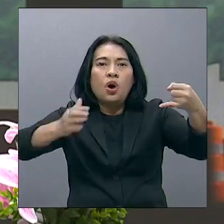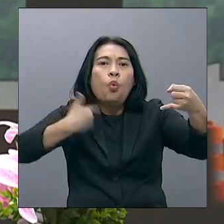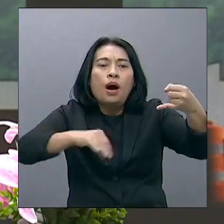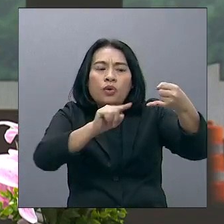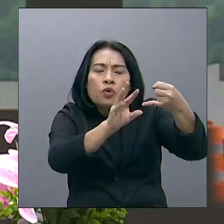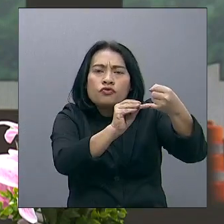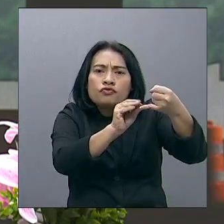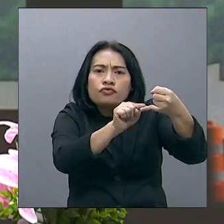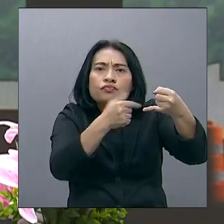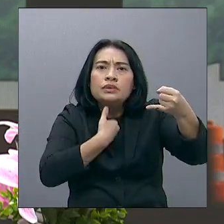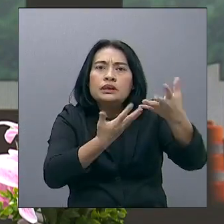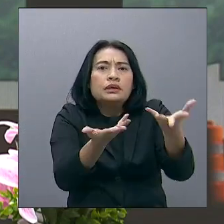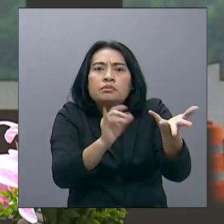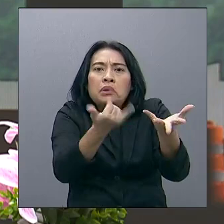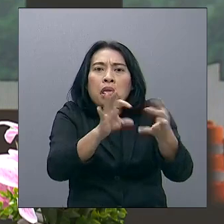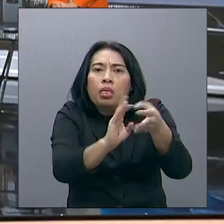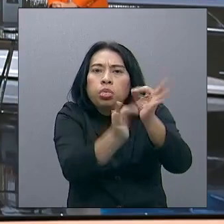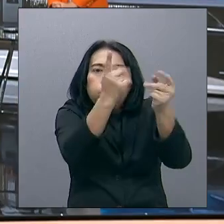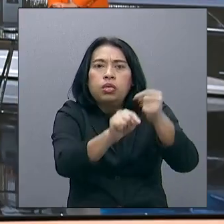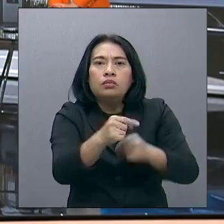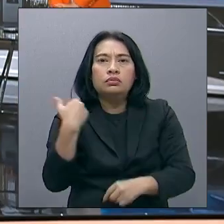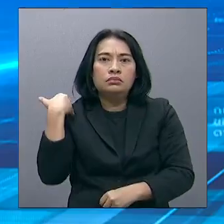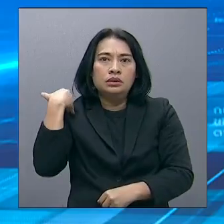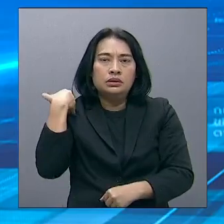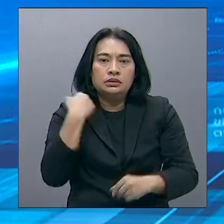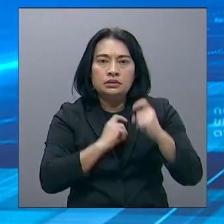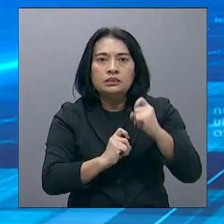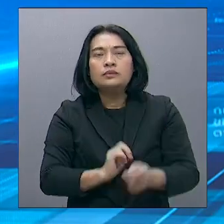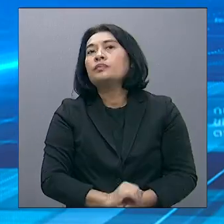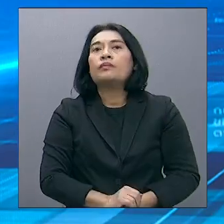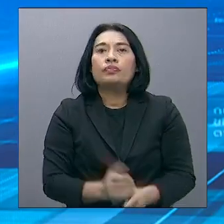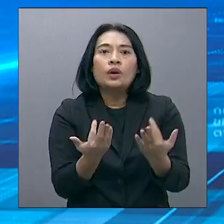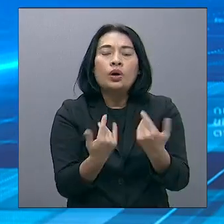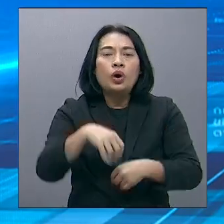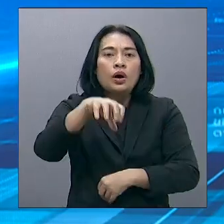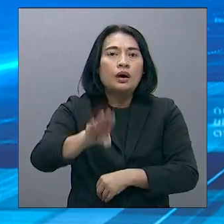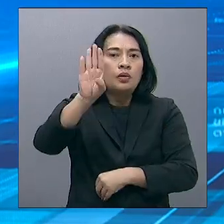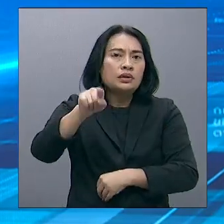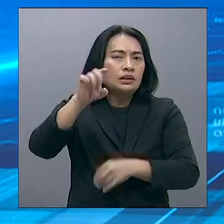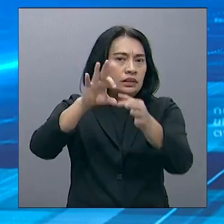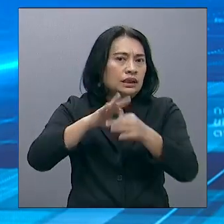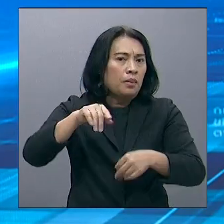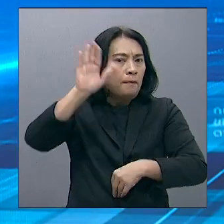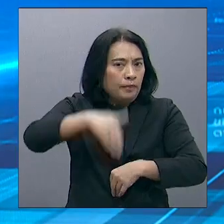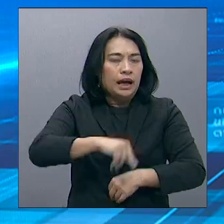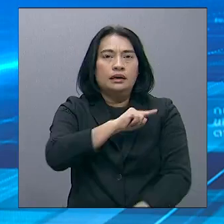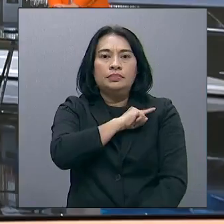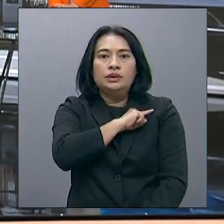รอู่นะคะ รอหน่อยงานและพระสัดที่และันน